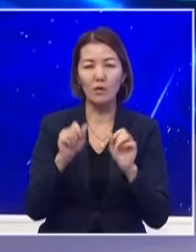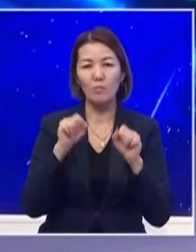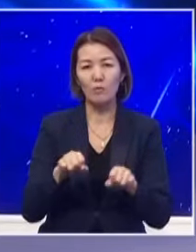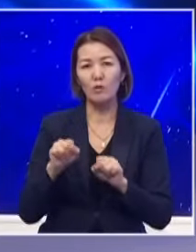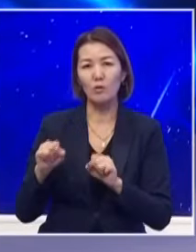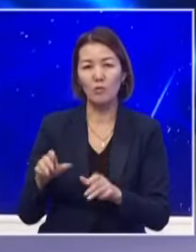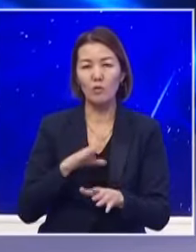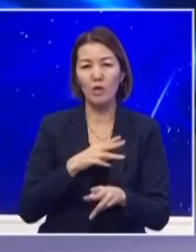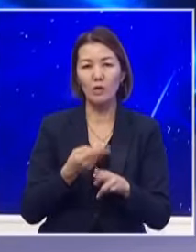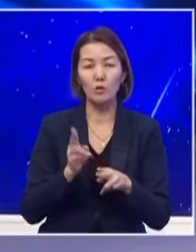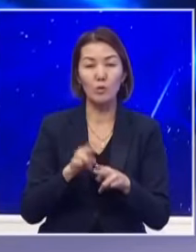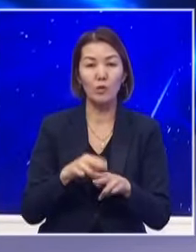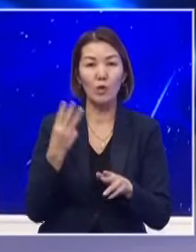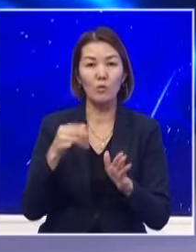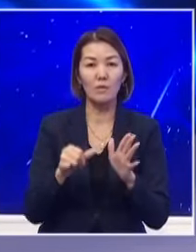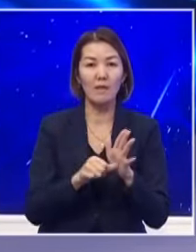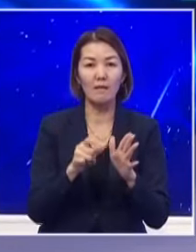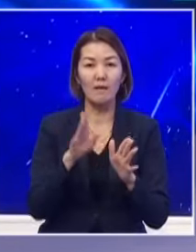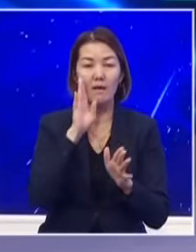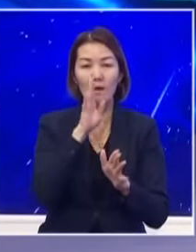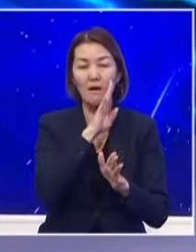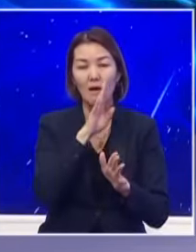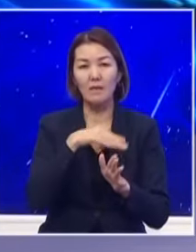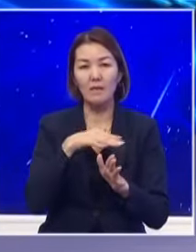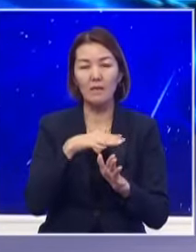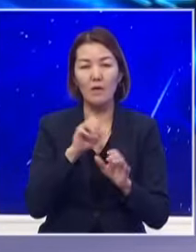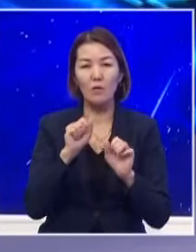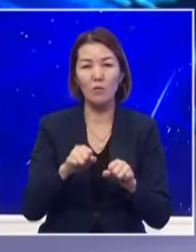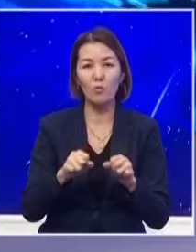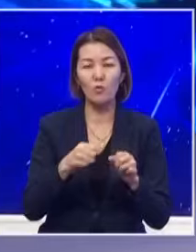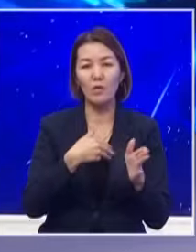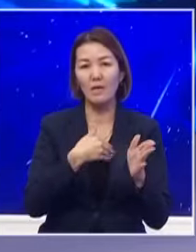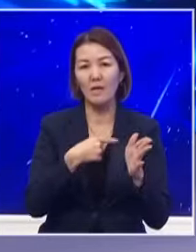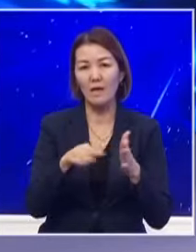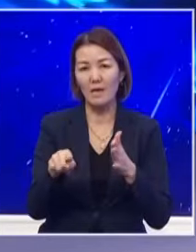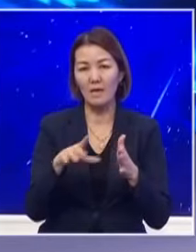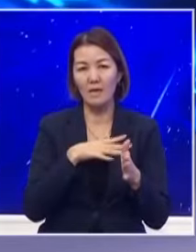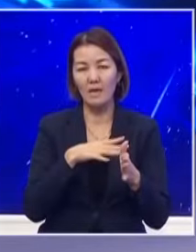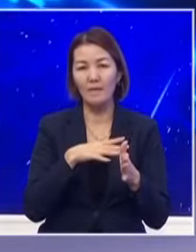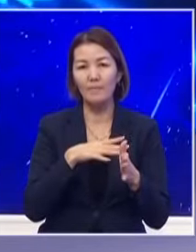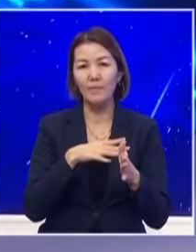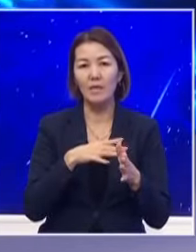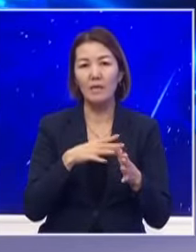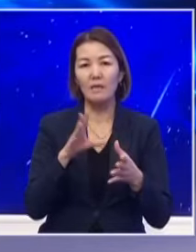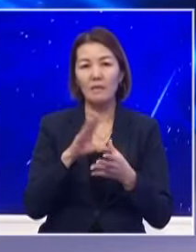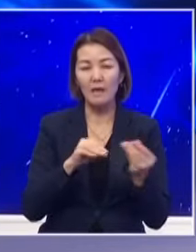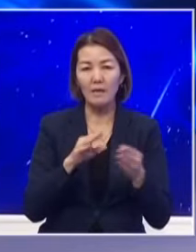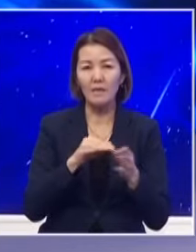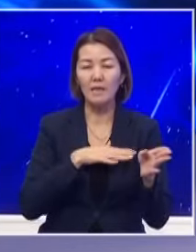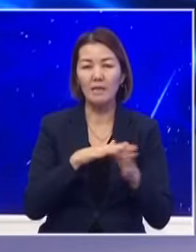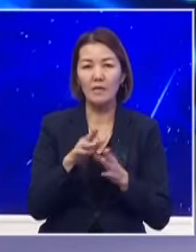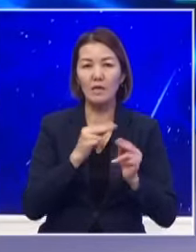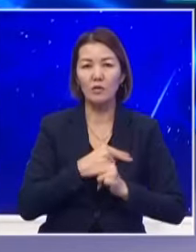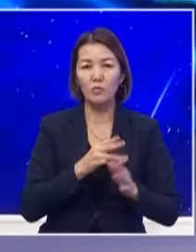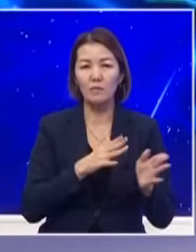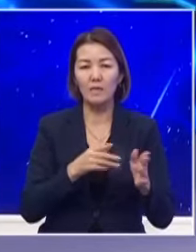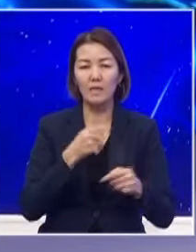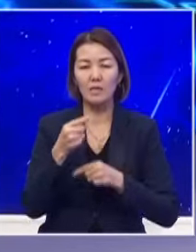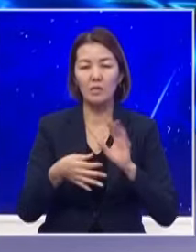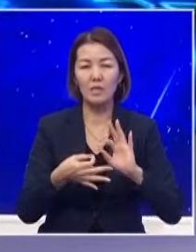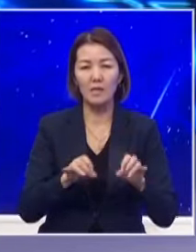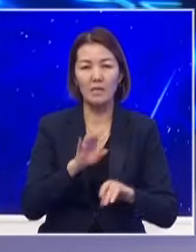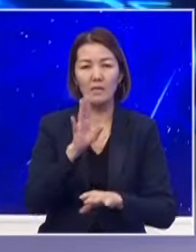мүдделері қорғалған. Сондай-ақ 36 адам атана құқынан айырылыпты. Құзырлы органдардың бұдан да бөлек атқарған жұмыстары келесі